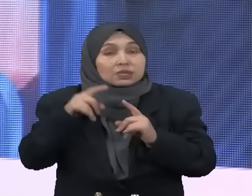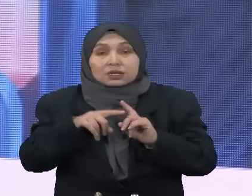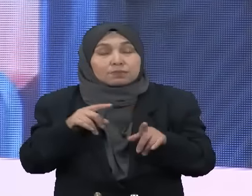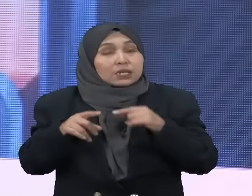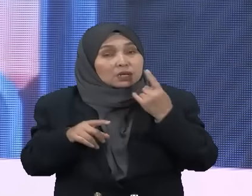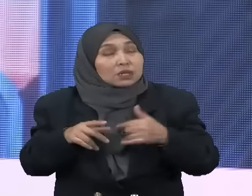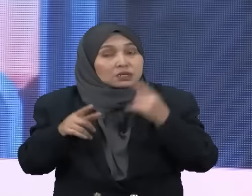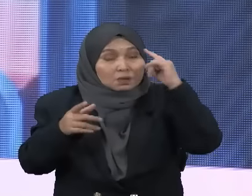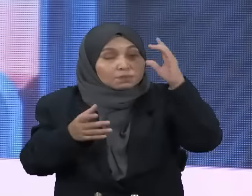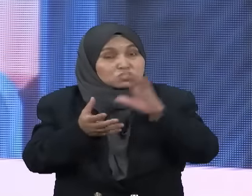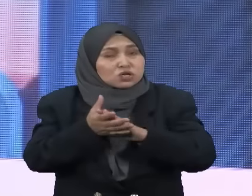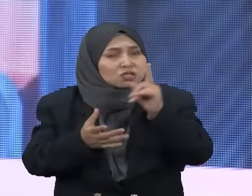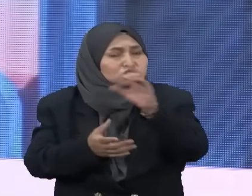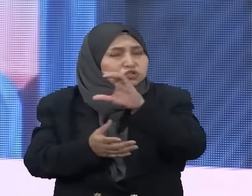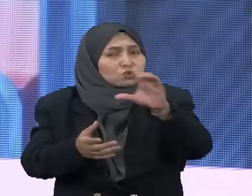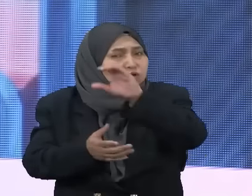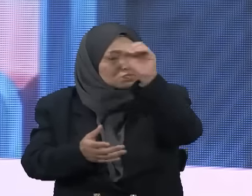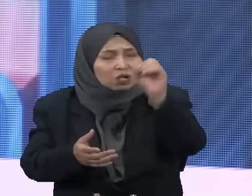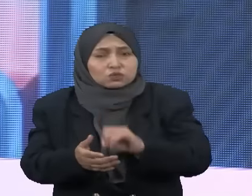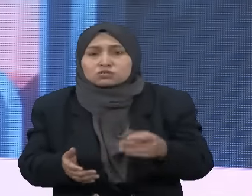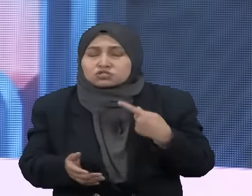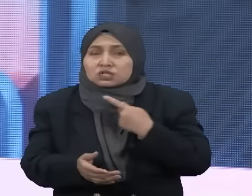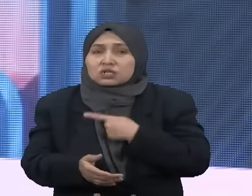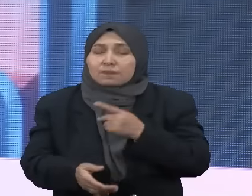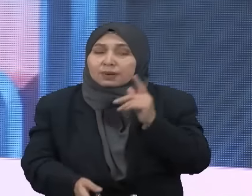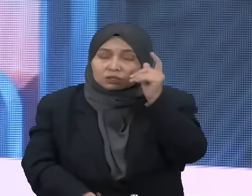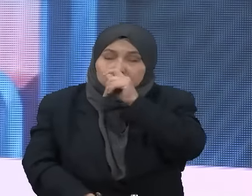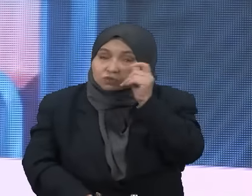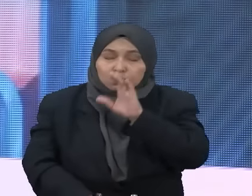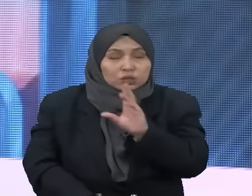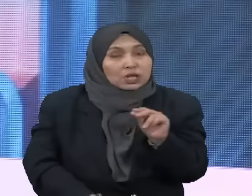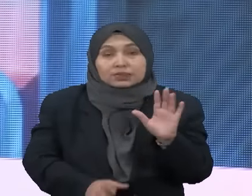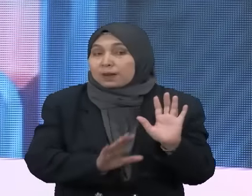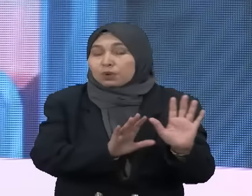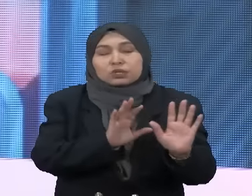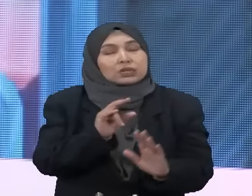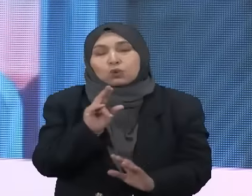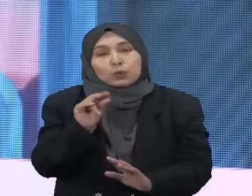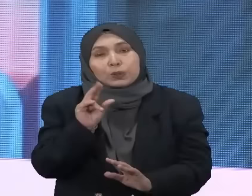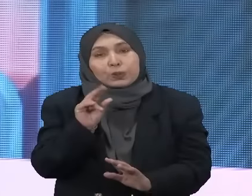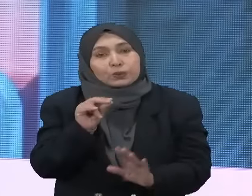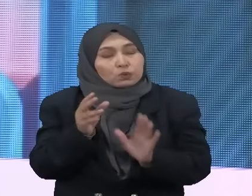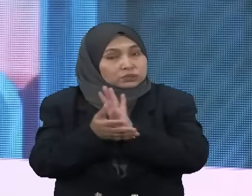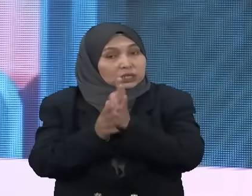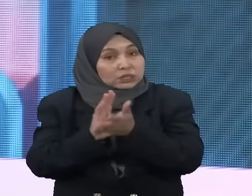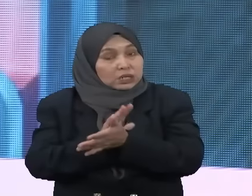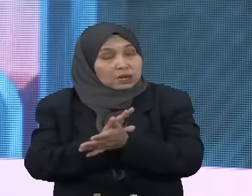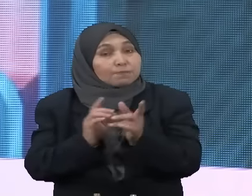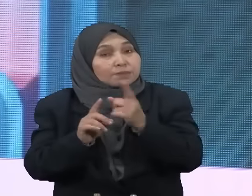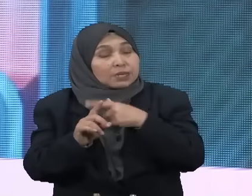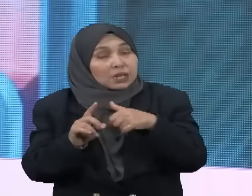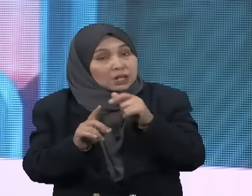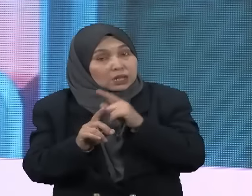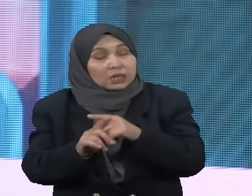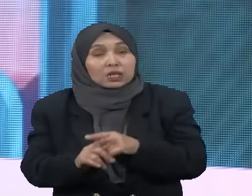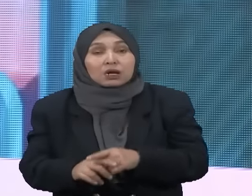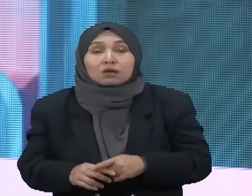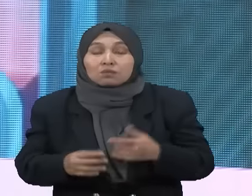kita percaya 100% pun tidak, nak kata kita mendustakannya pun tidak juga. Kan, ha, jadi bila mana